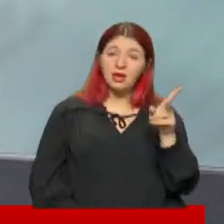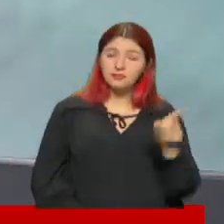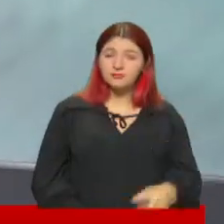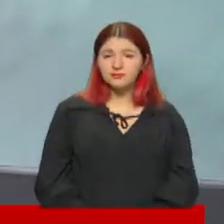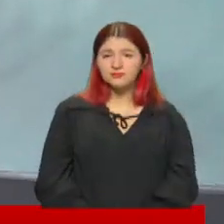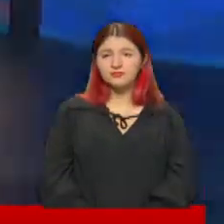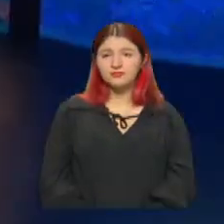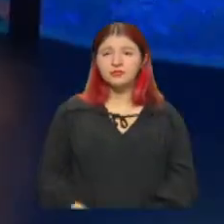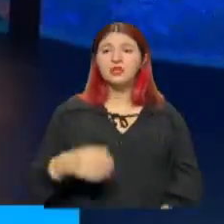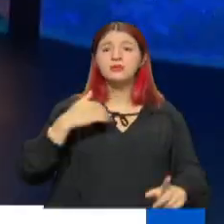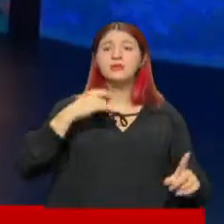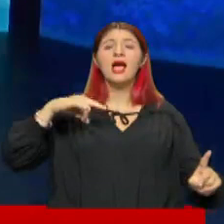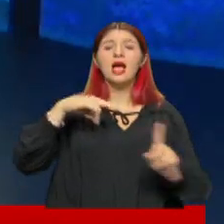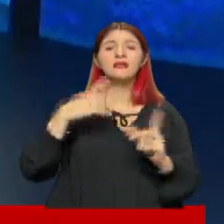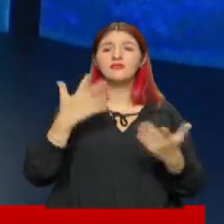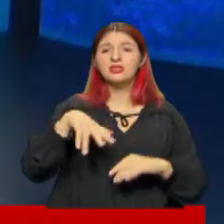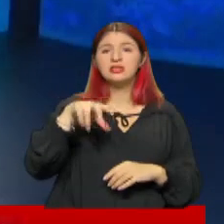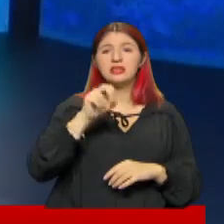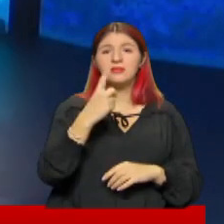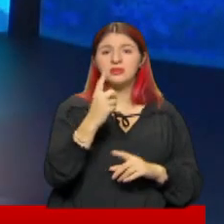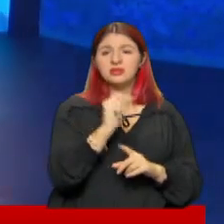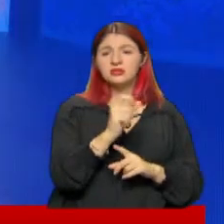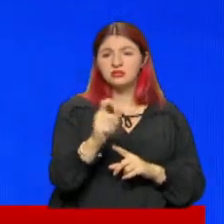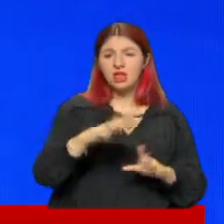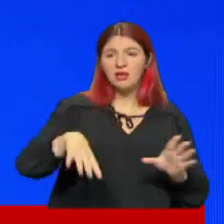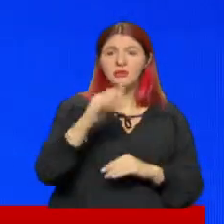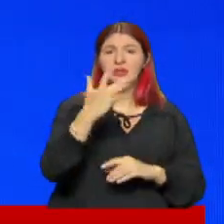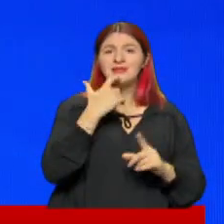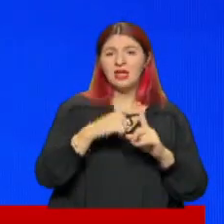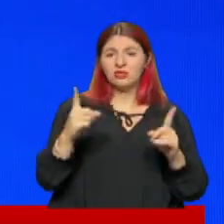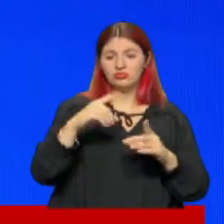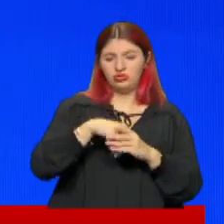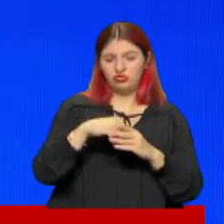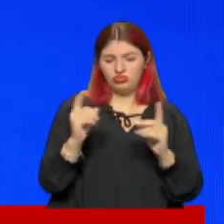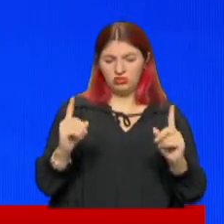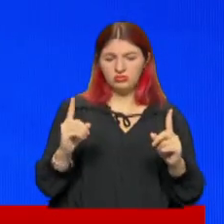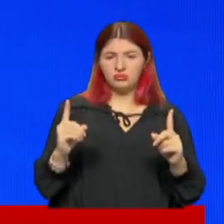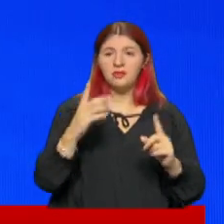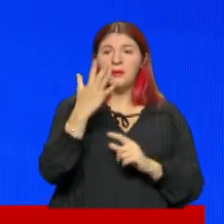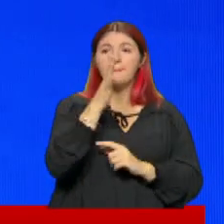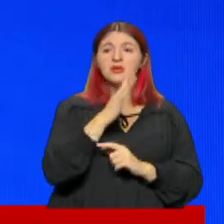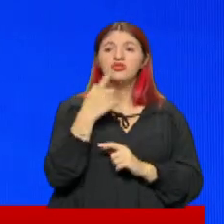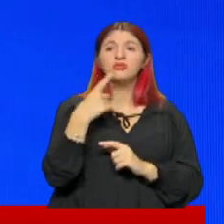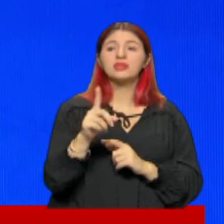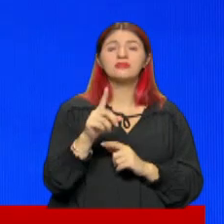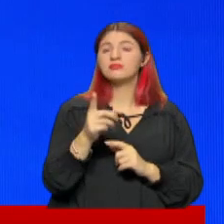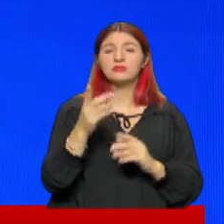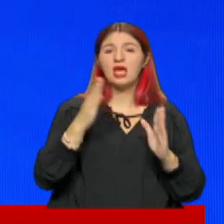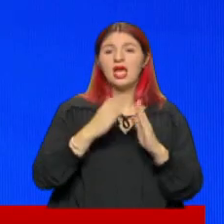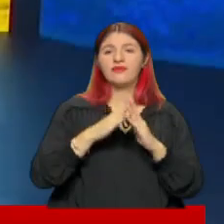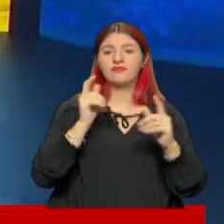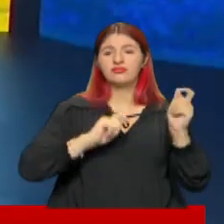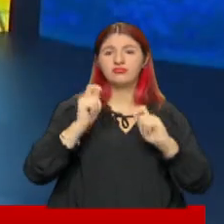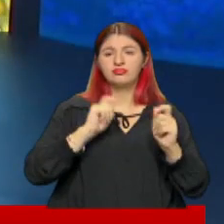geçelim hedefimiz 81 ilimizde beş yıllık süreçte Fiat 500 bin